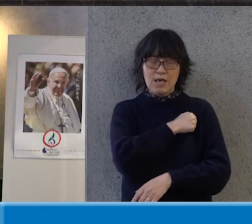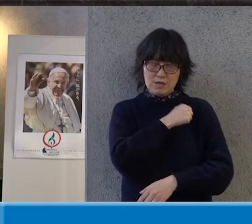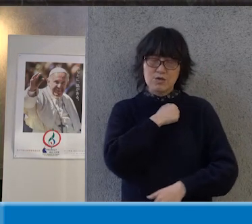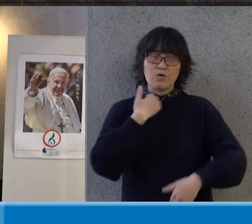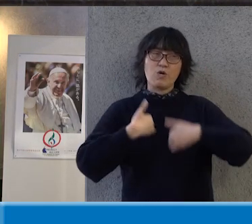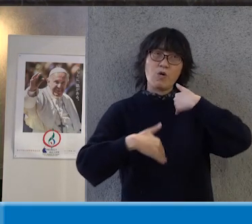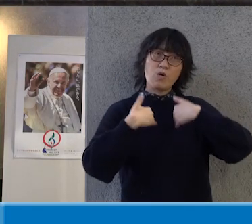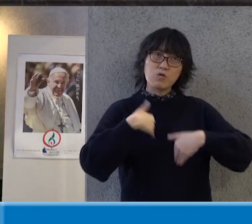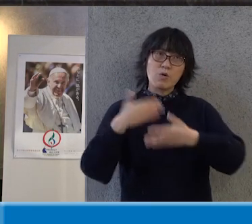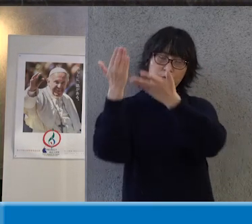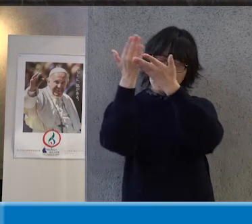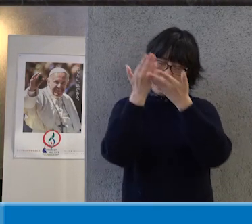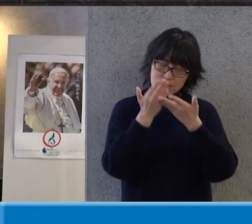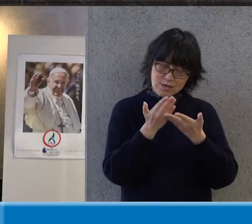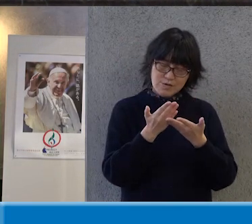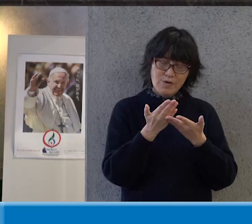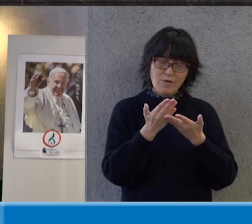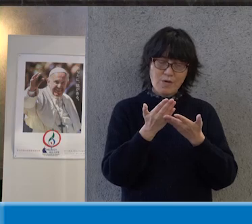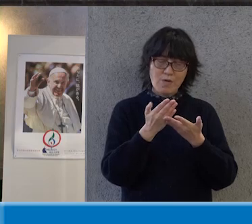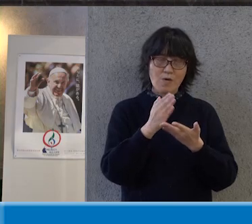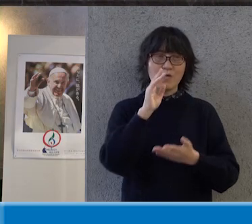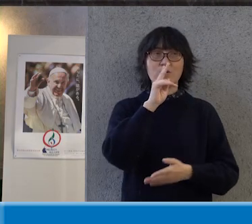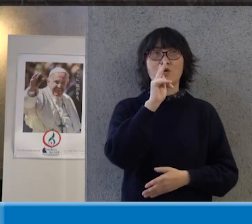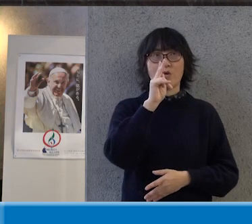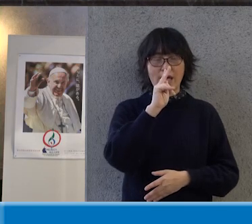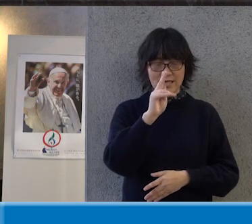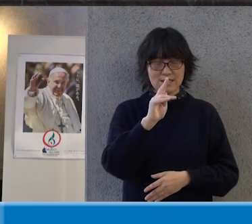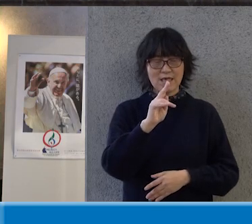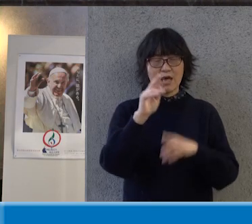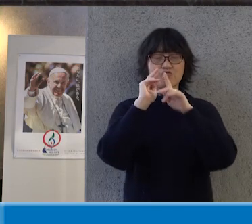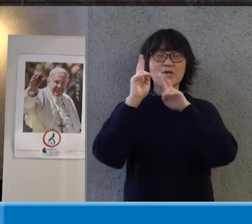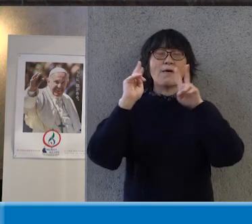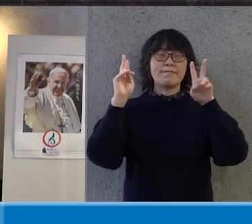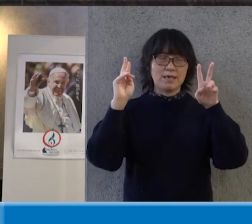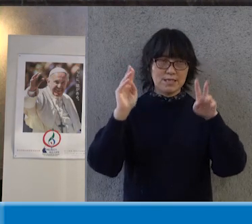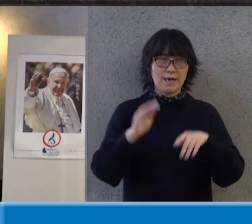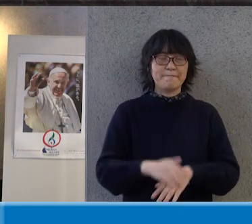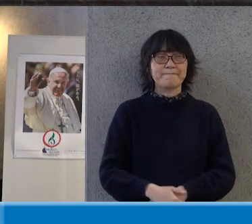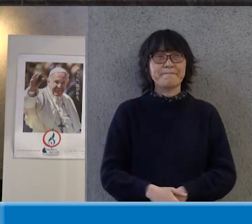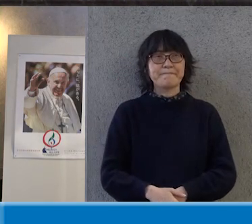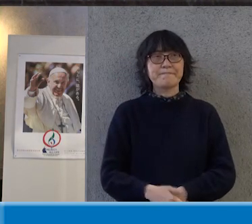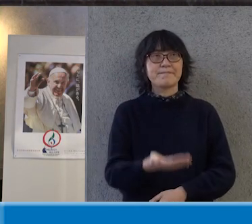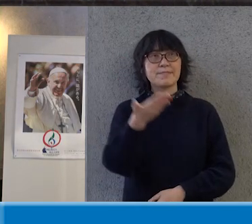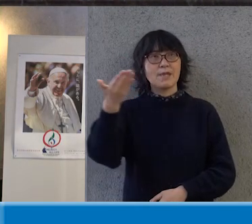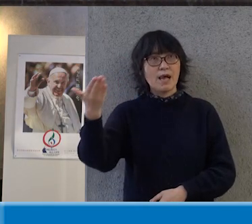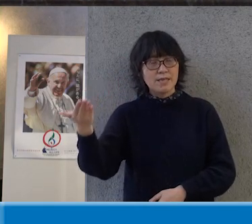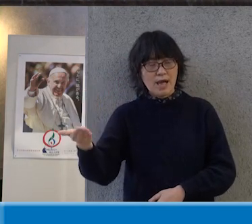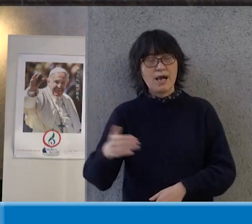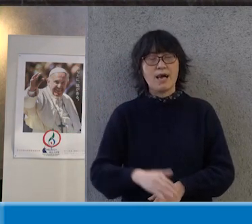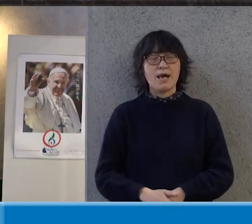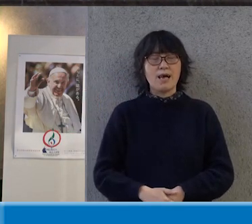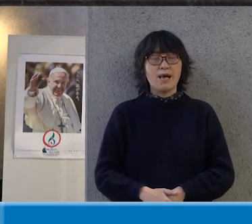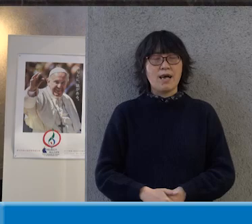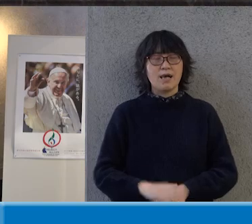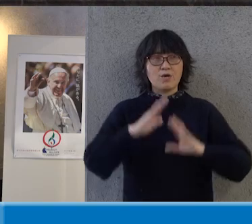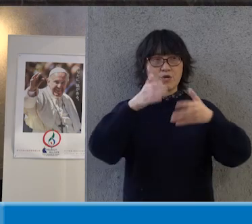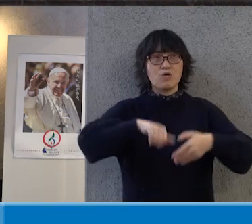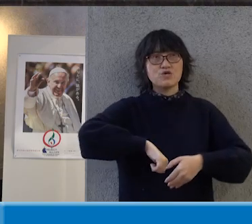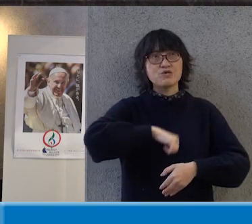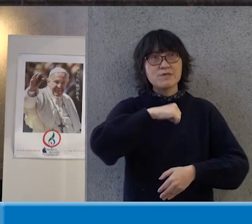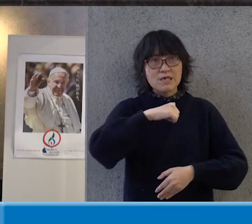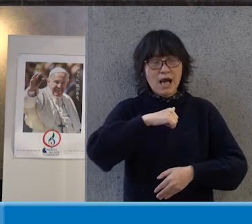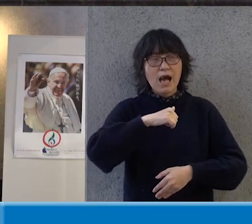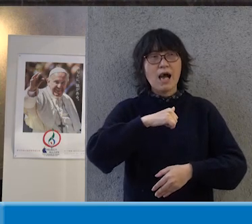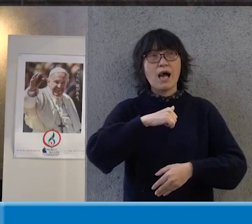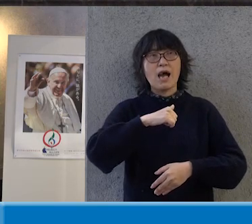喜びをもたらすことを予言して歌いました。また世の罪が洪